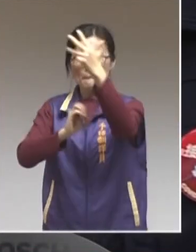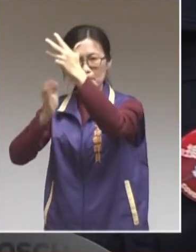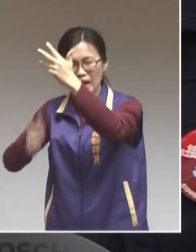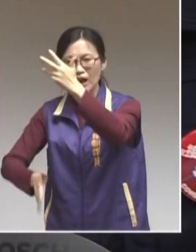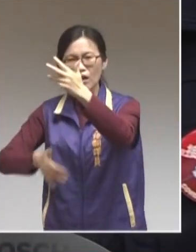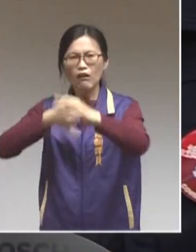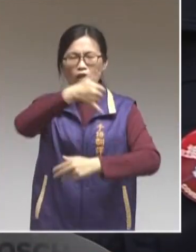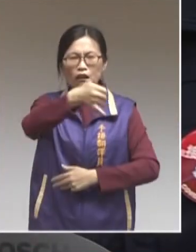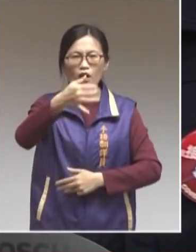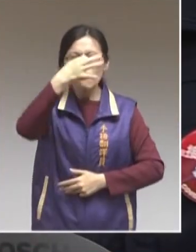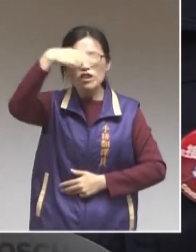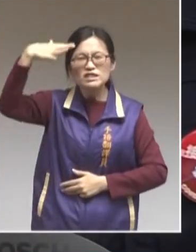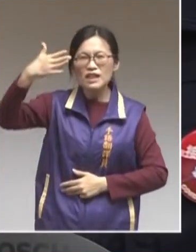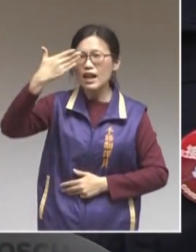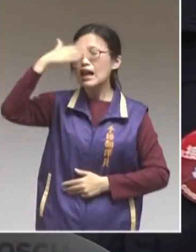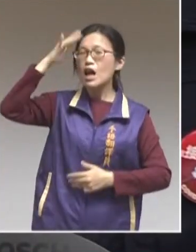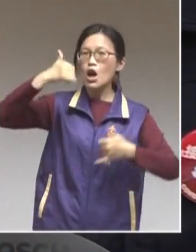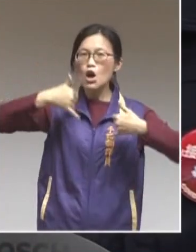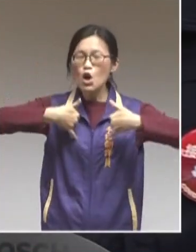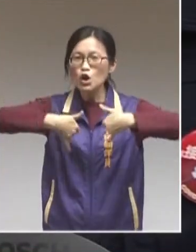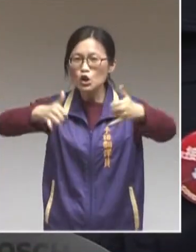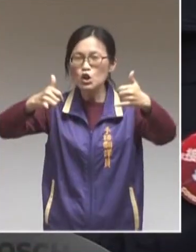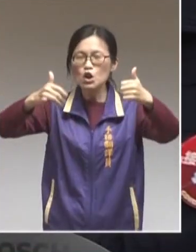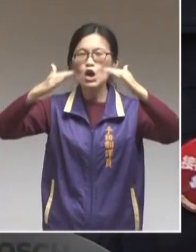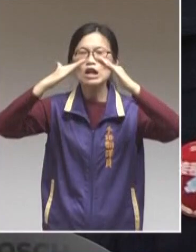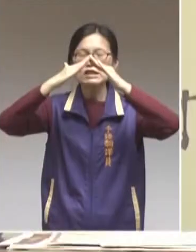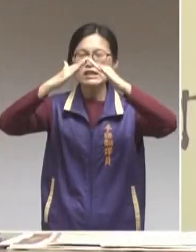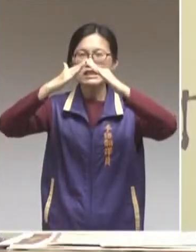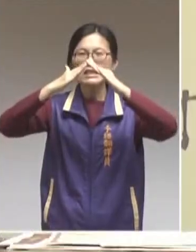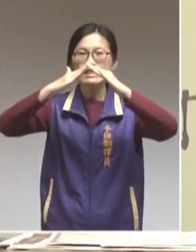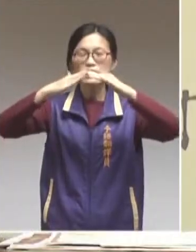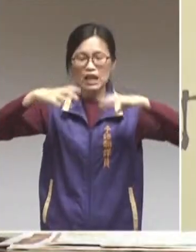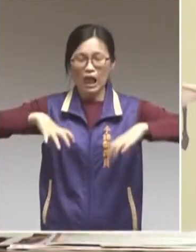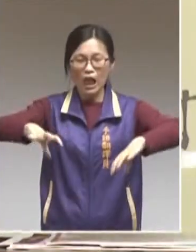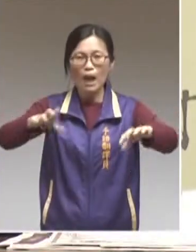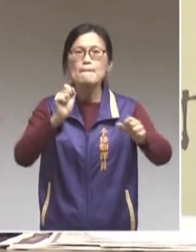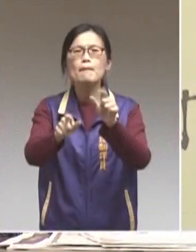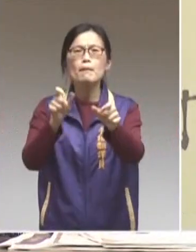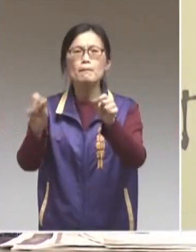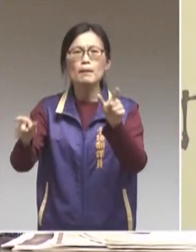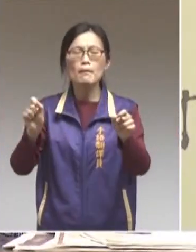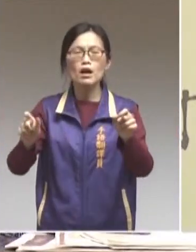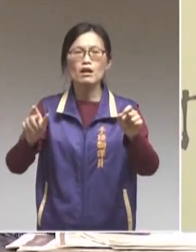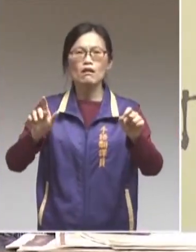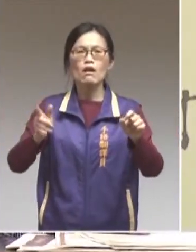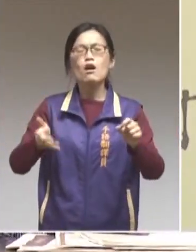有到凤山胜利路工协市场这边进行采买。以上